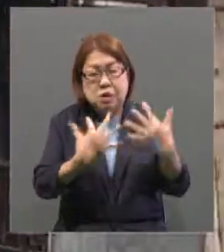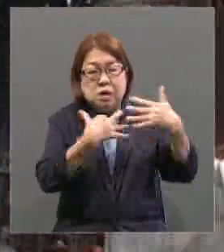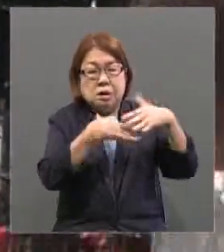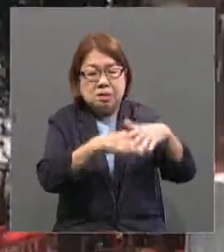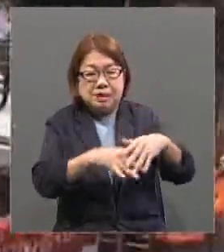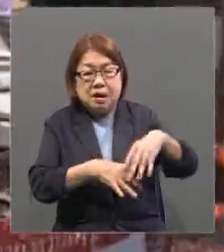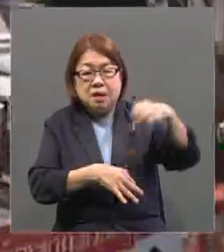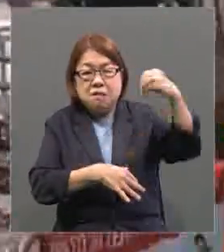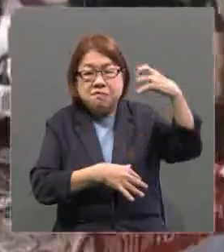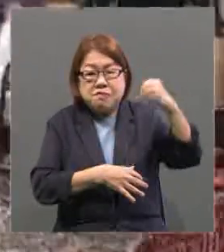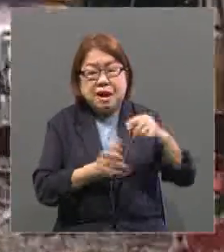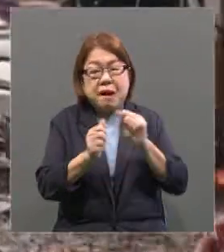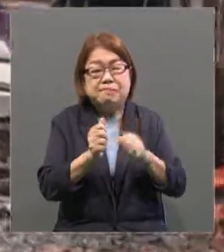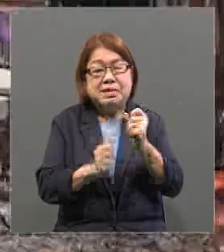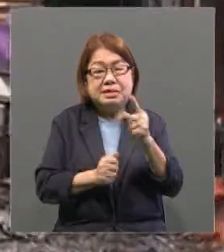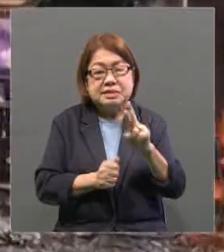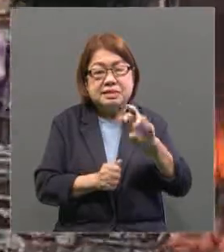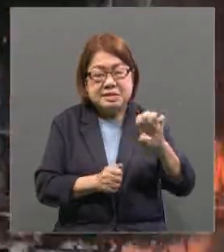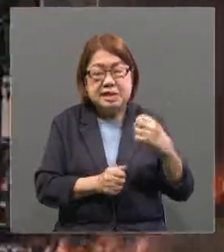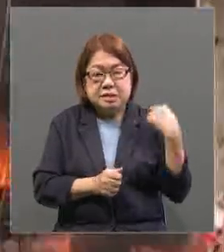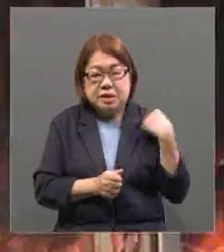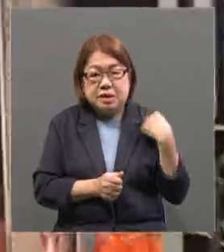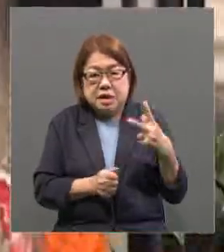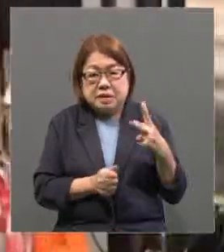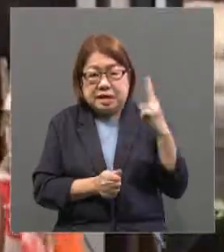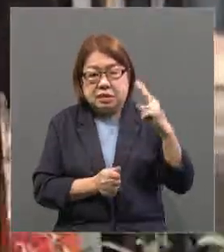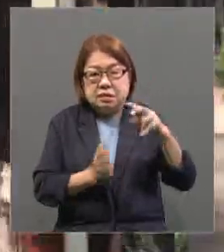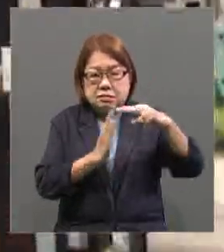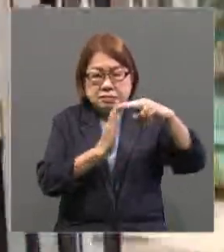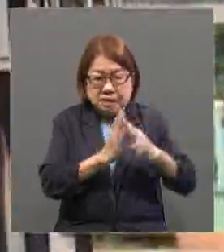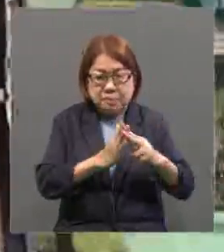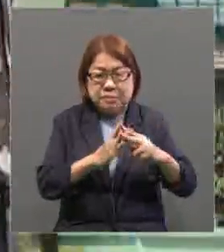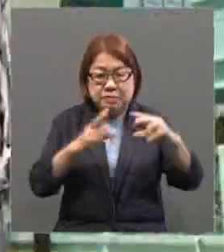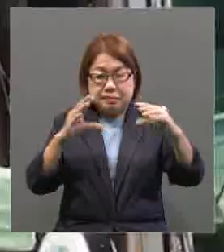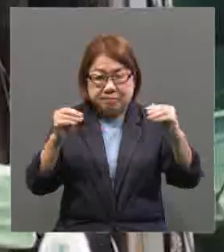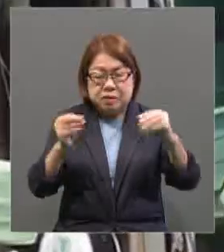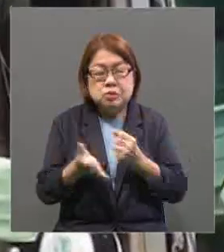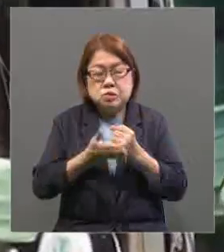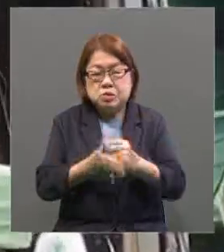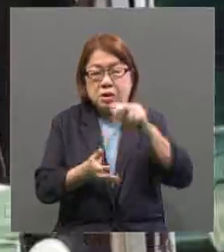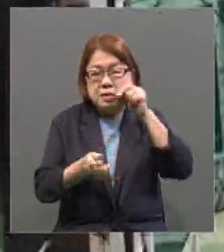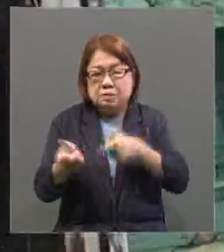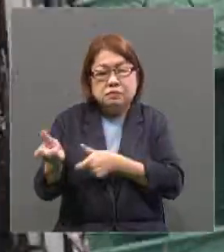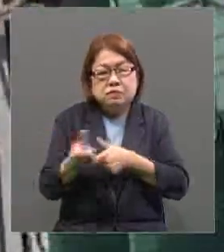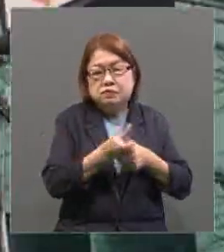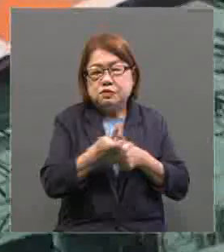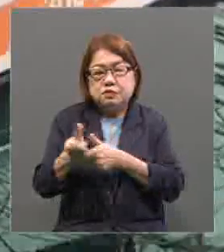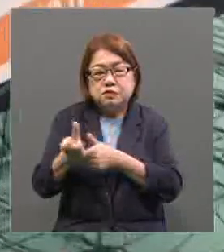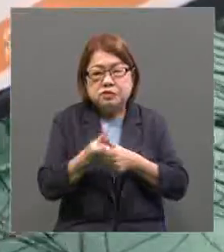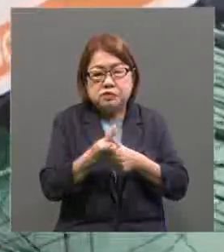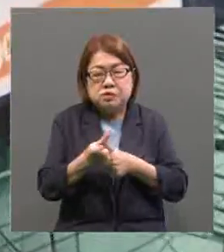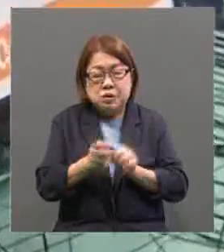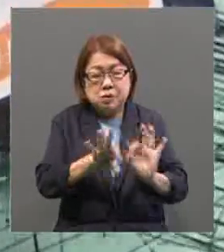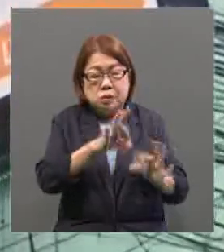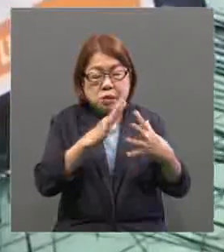ภูมิภาคอำเภอศรีราชาเข้าไปตัดไฟในจุดนั้นก่อนแล้วก็ช่วยกันฉีดน้ำสกัดไม่ให้ไฟเนี่ยลุกลามไปบ้านเรือนประชาชนใช้เวล